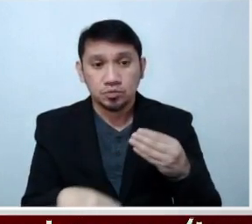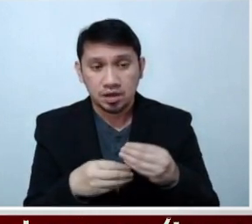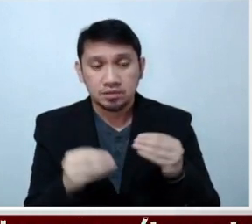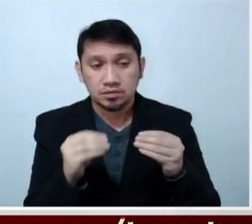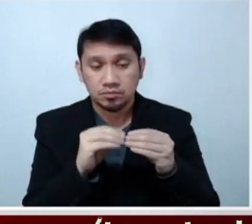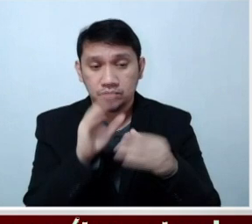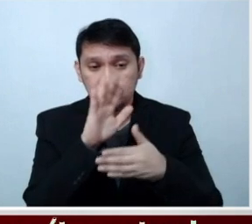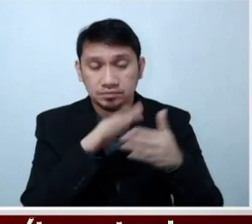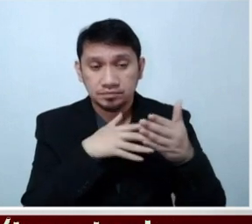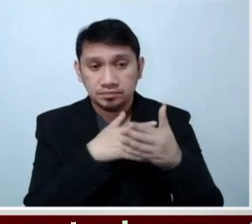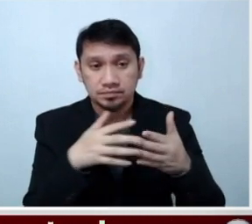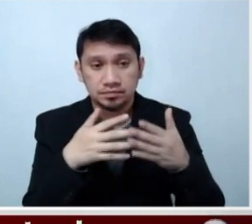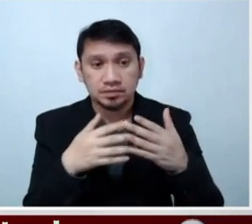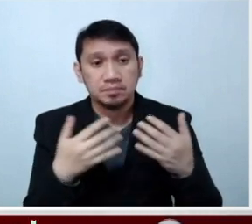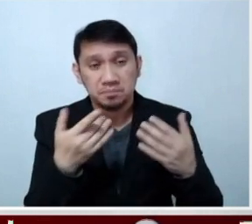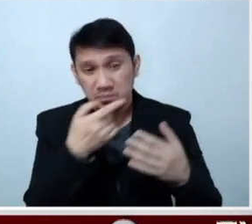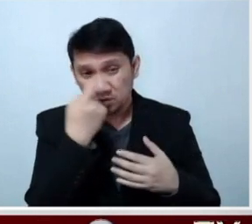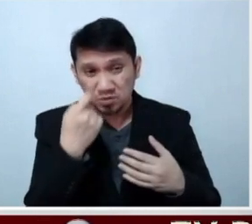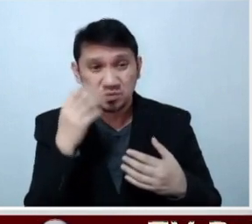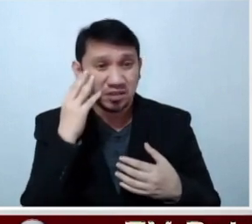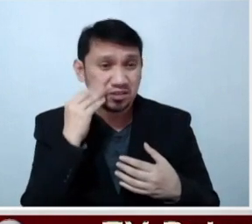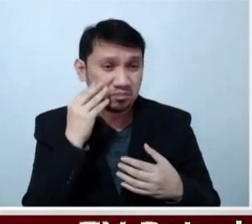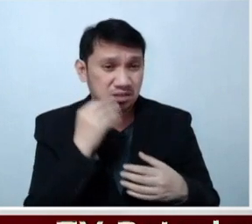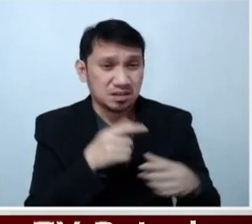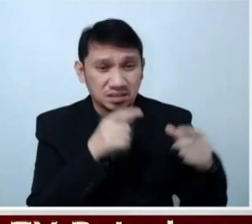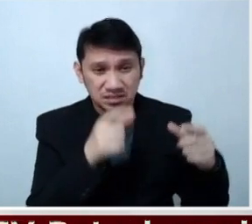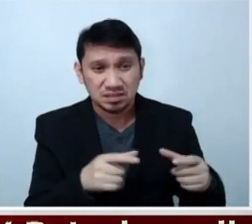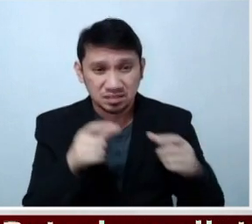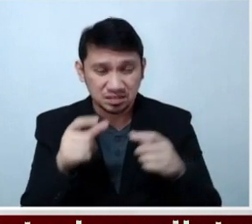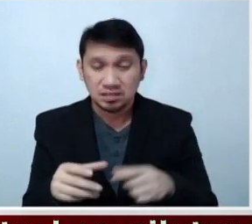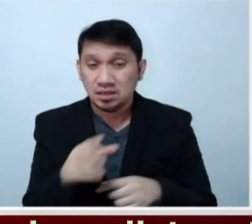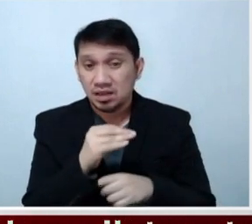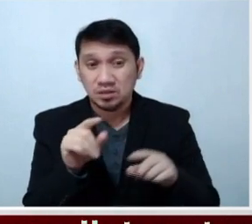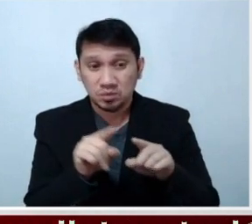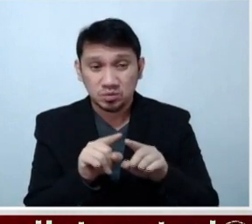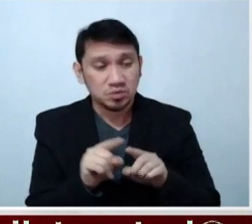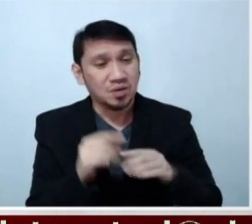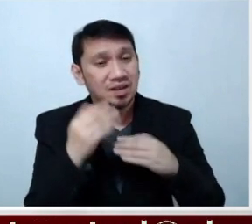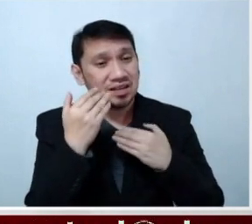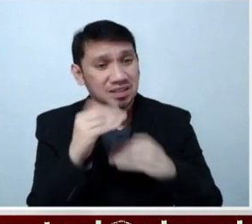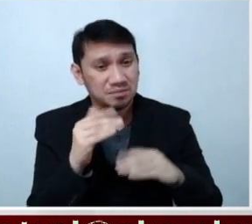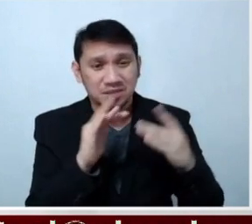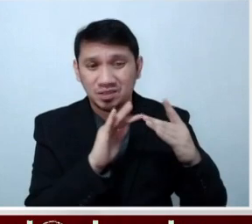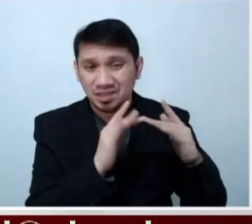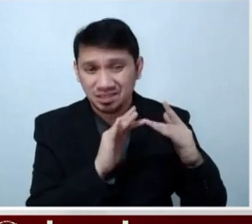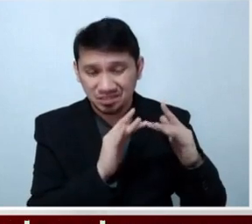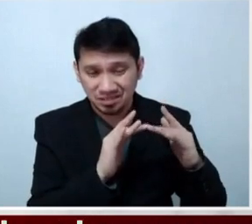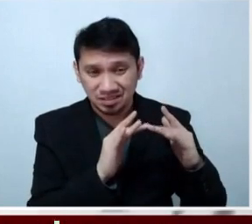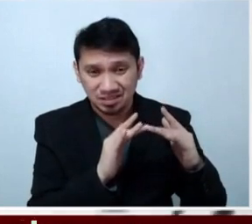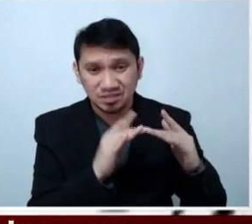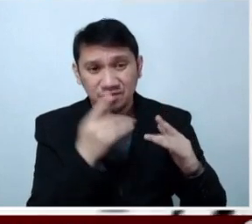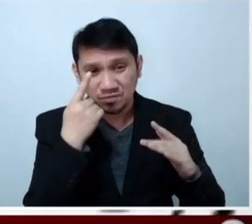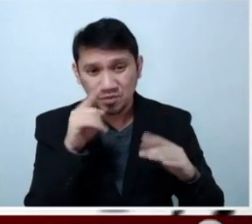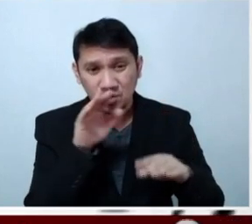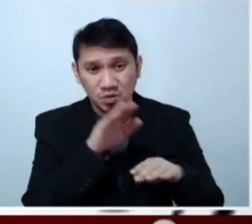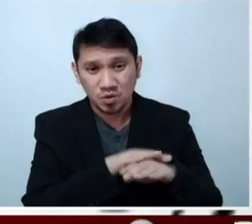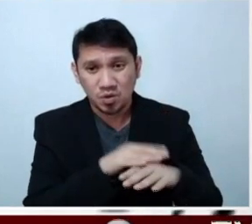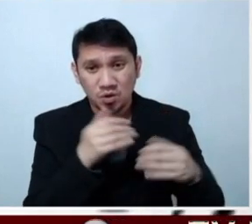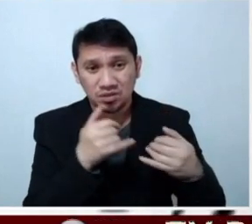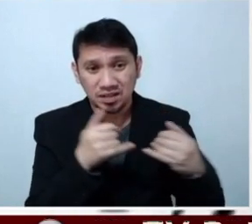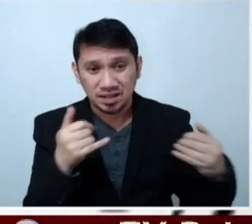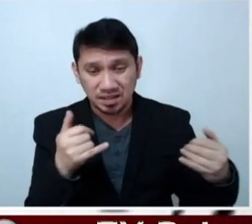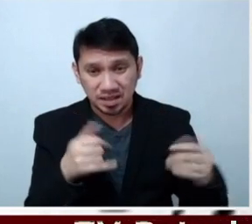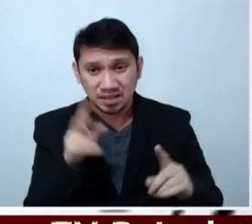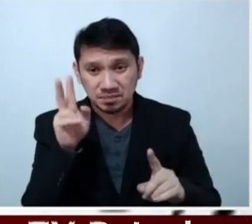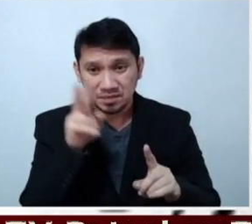sa magkakasunod na lockdown at limitadong internet connectivity para sana sa online application. There being no